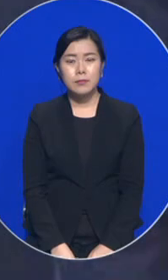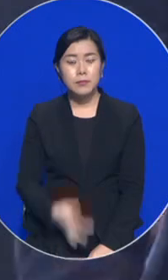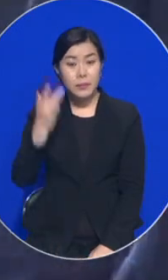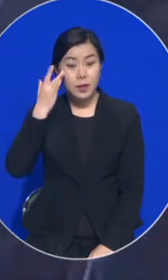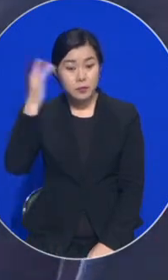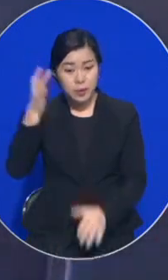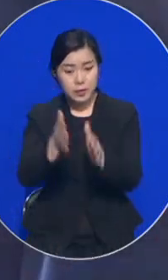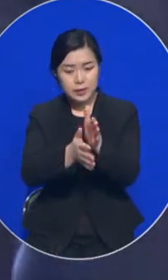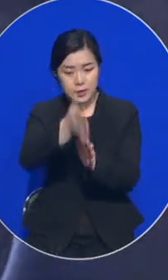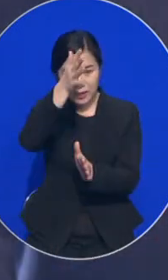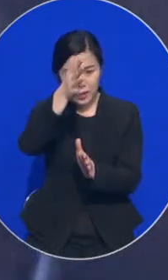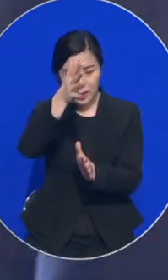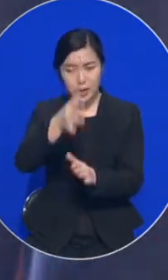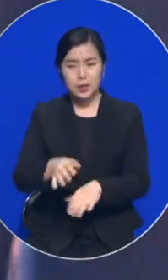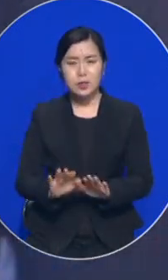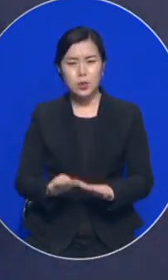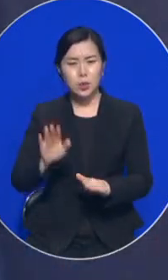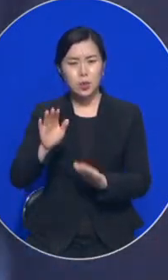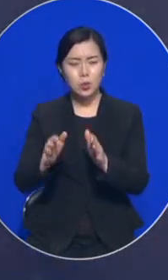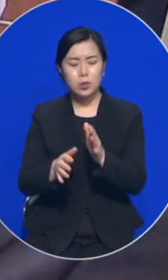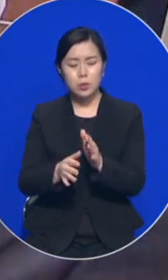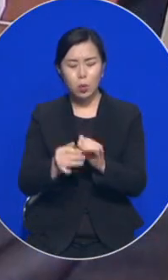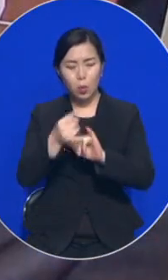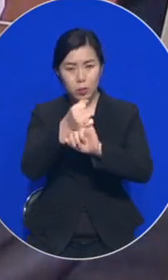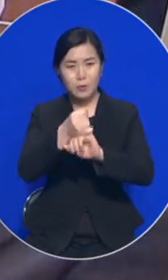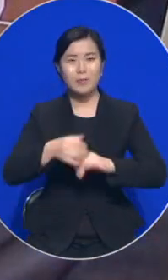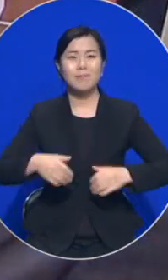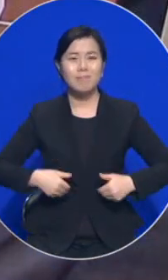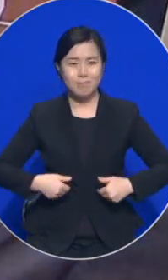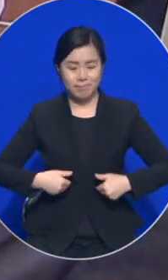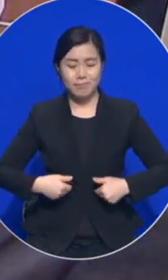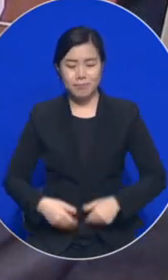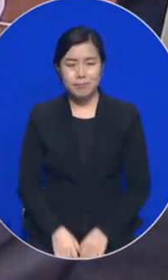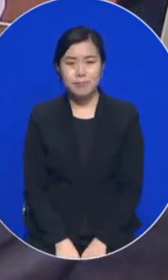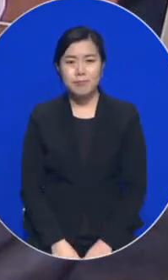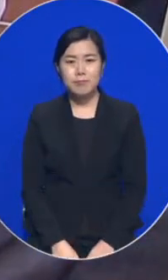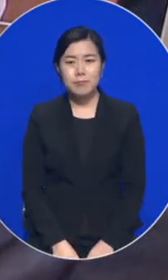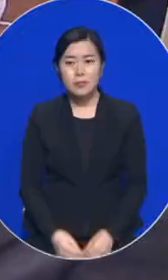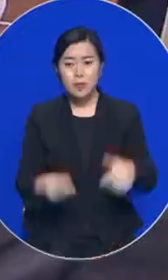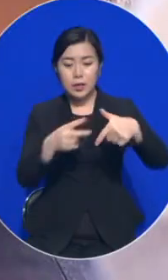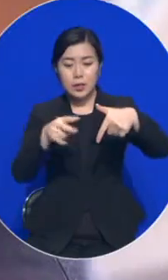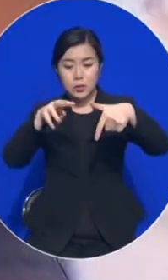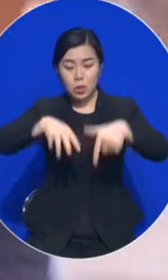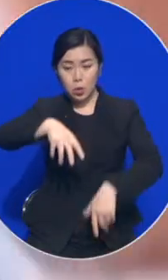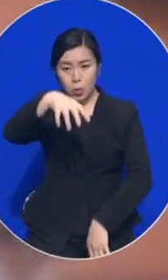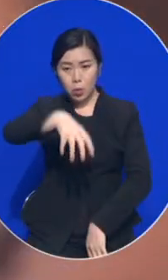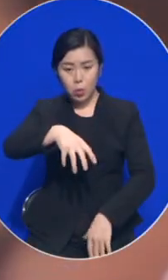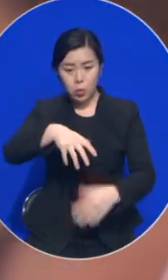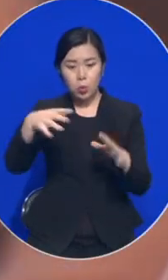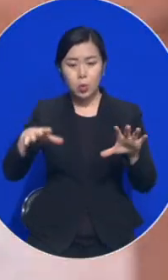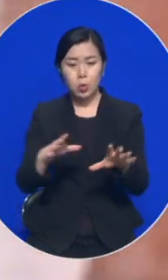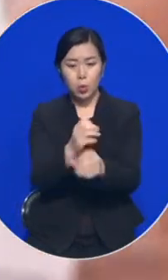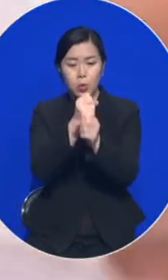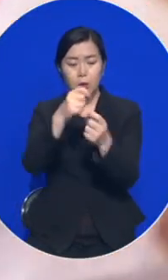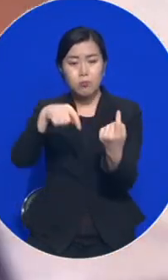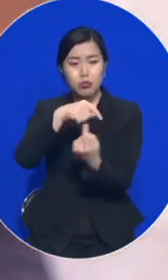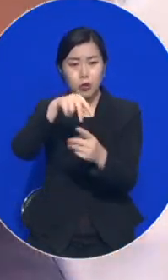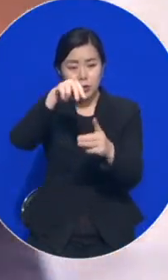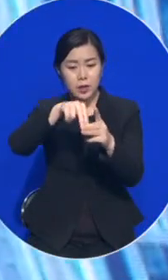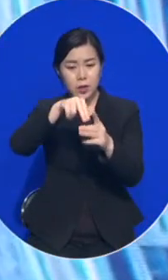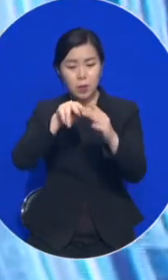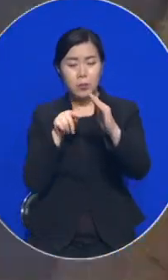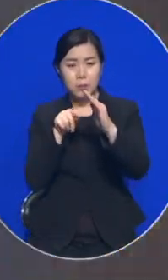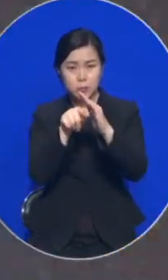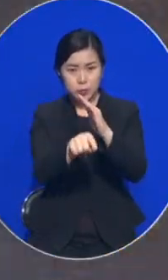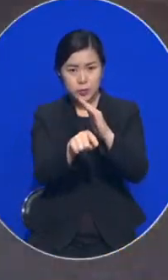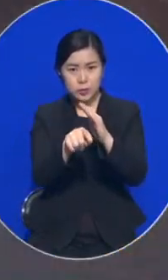스마트시티는 피할 수 없는 도시의 미래가 되었다. 문재인 대통령이 인천 스마트시티 통합 운영센터를 찾아 스마트시티